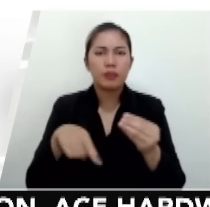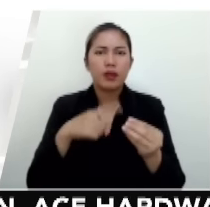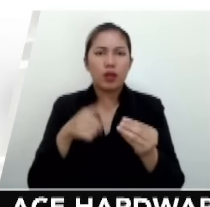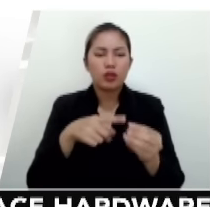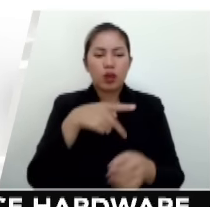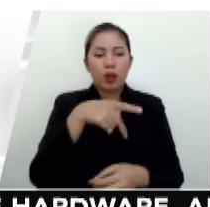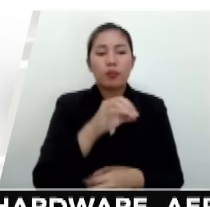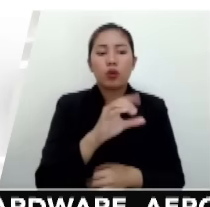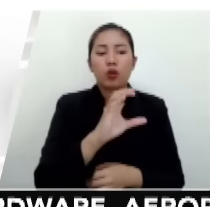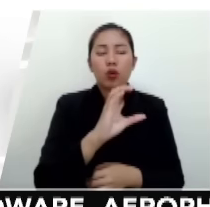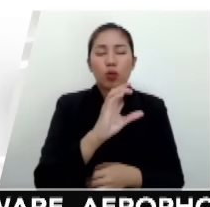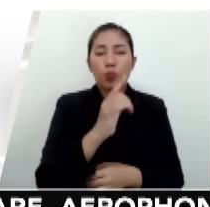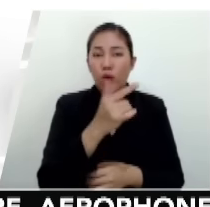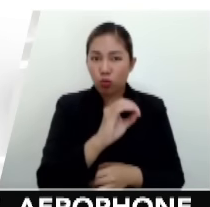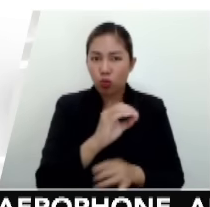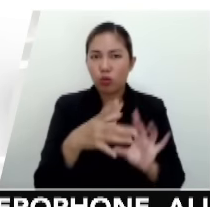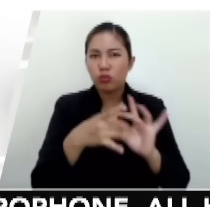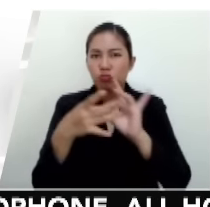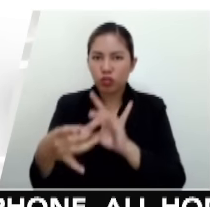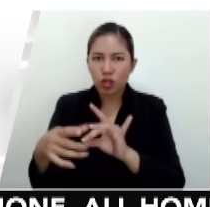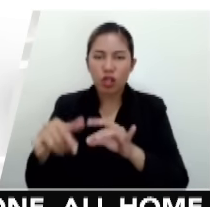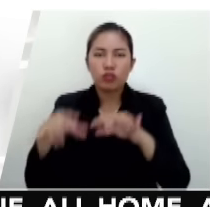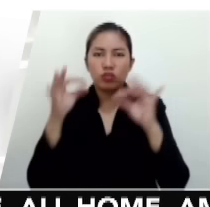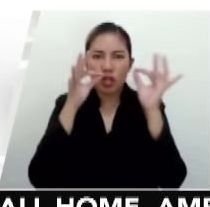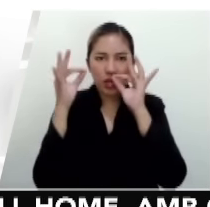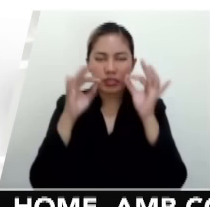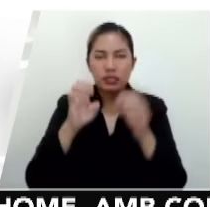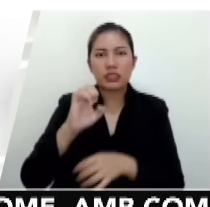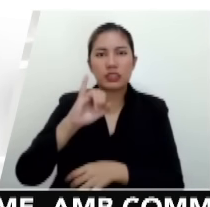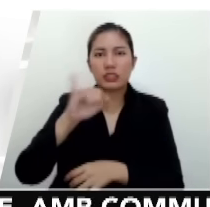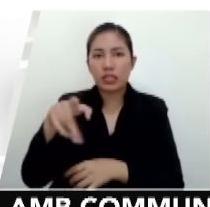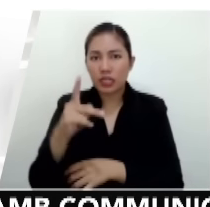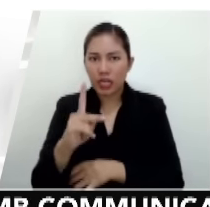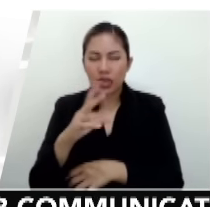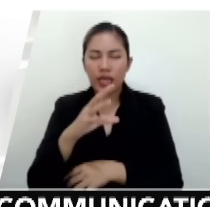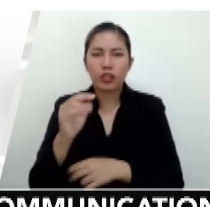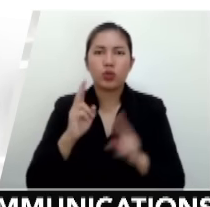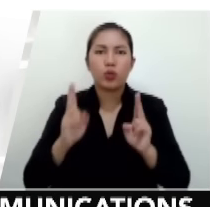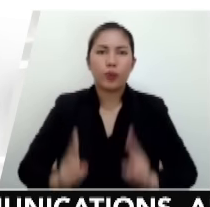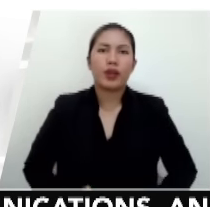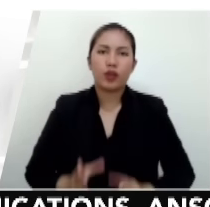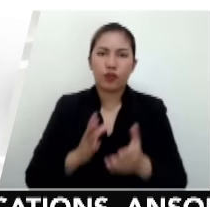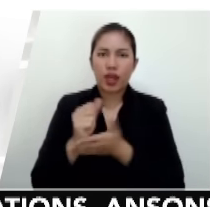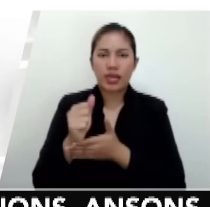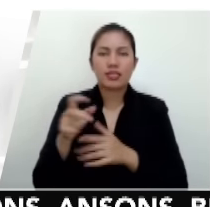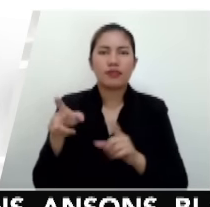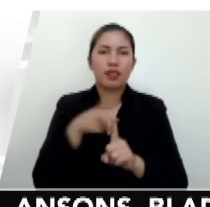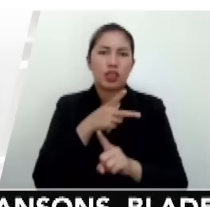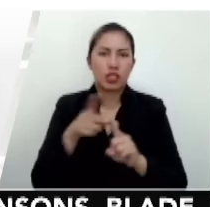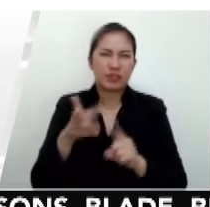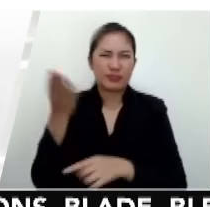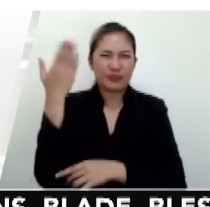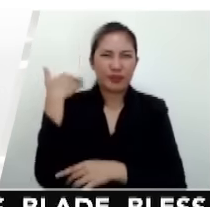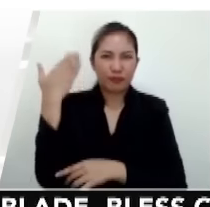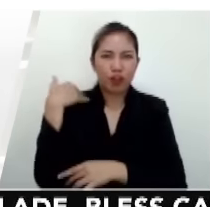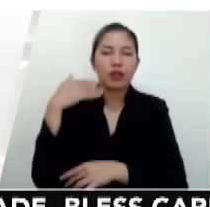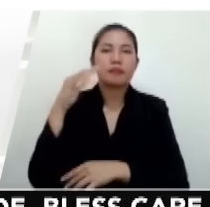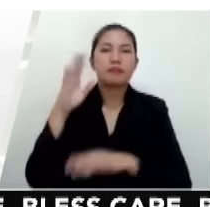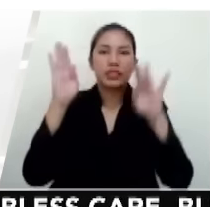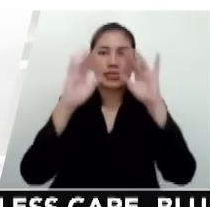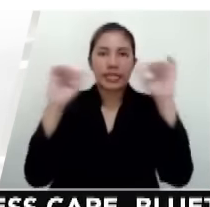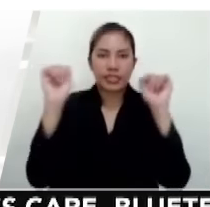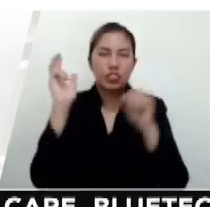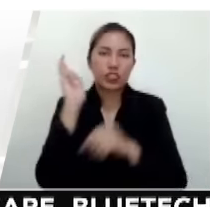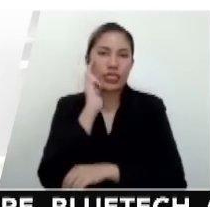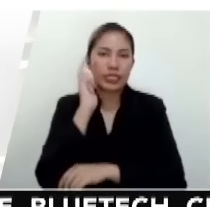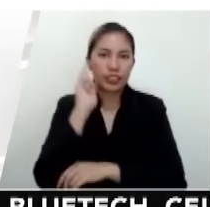na droga, umunoy extrajudicial killings at human rights violations noong administrasyon ni dating Pangulong Duterte. Paniwala niya,